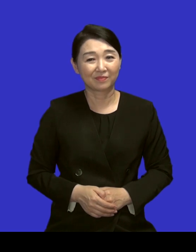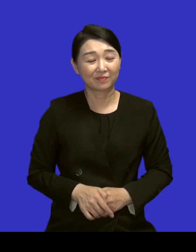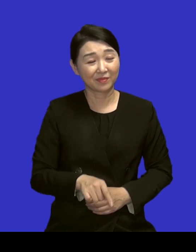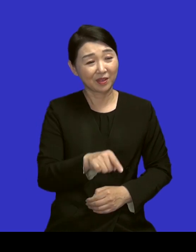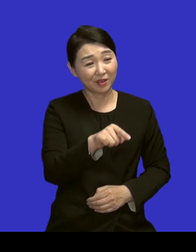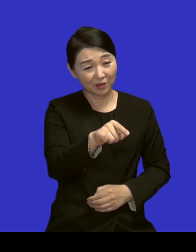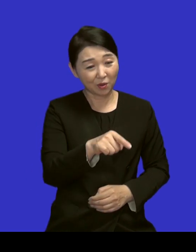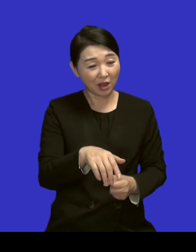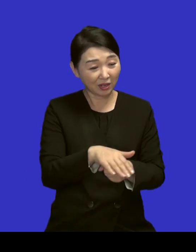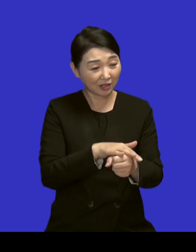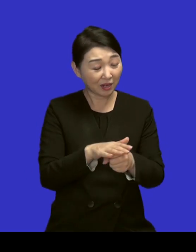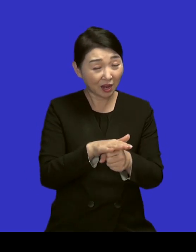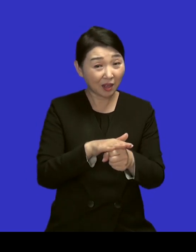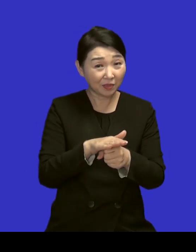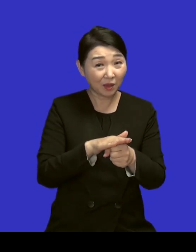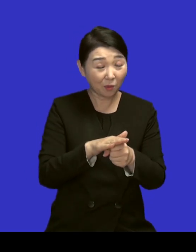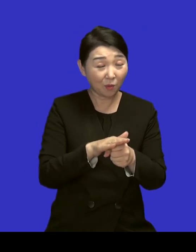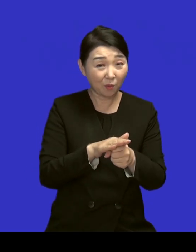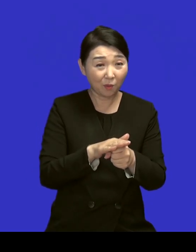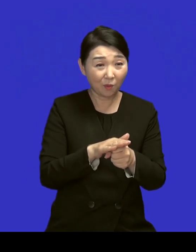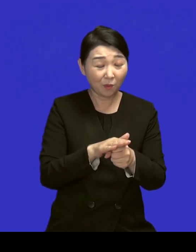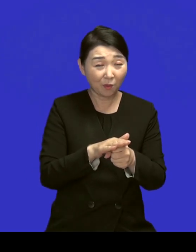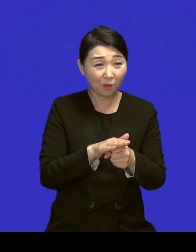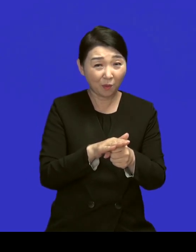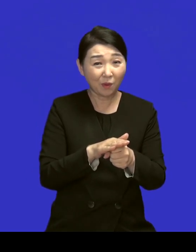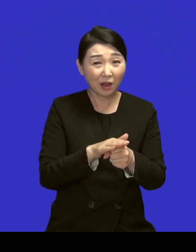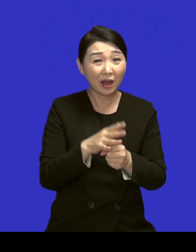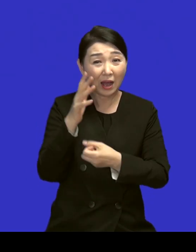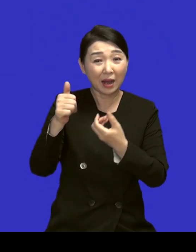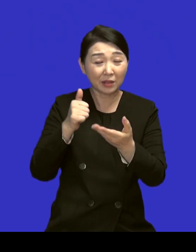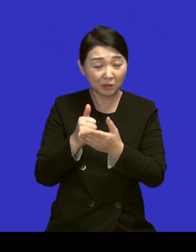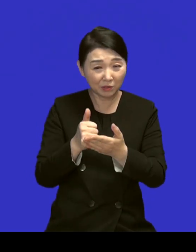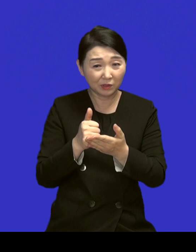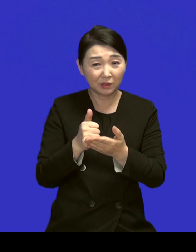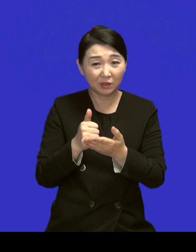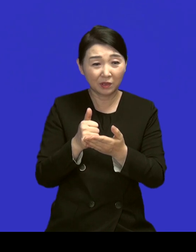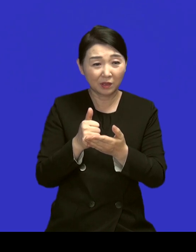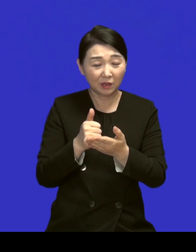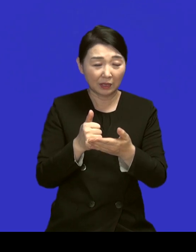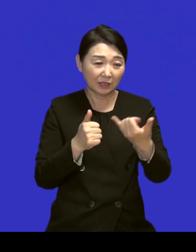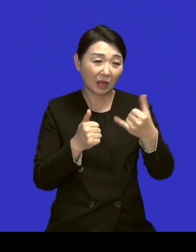네가 사랑한다고 말하는 주님은 사랑하는 자녀들 자퇴시키는 하나님이디.